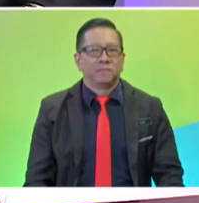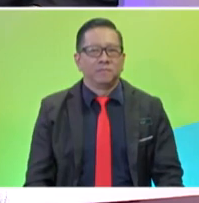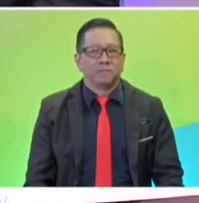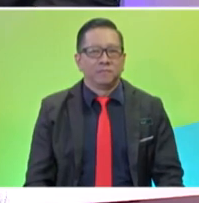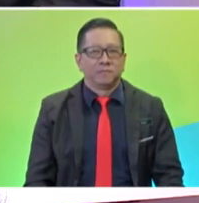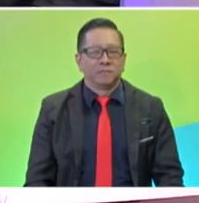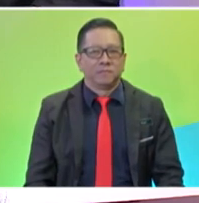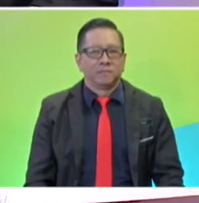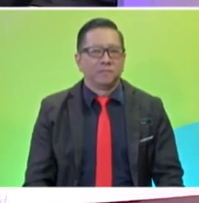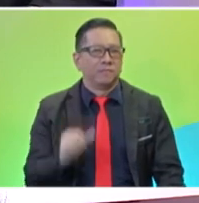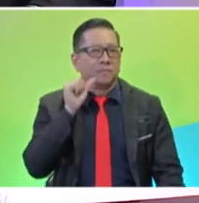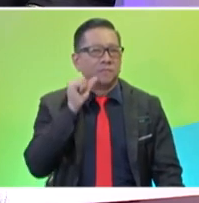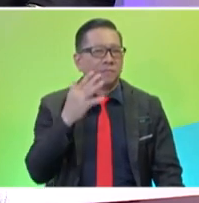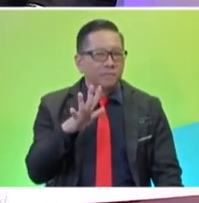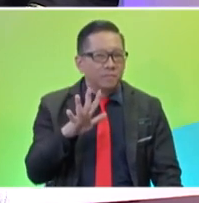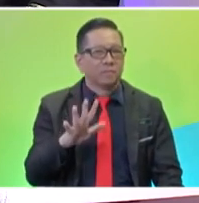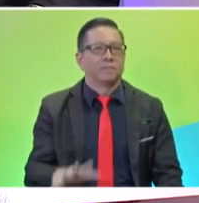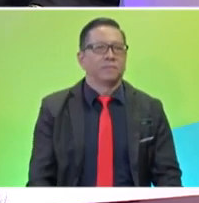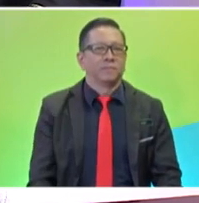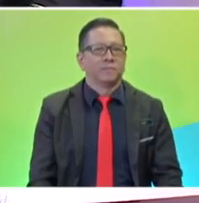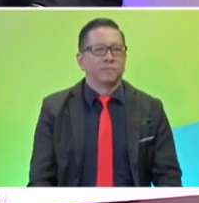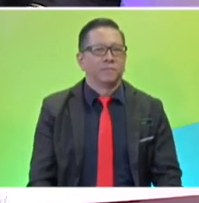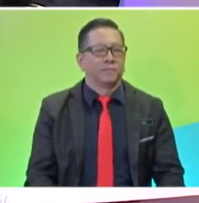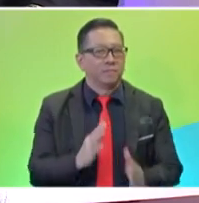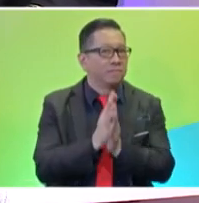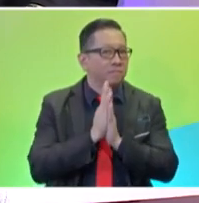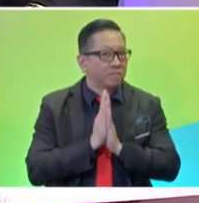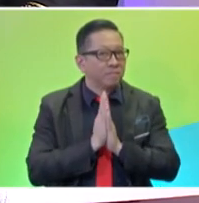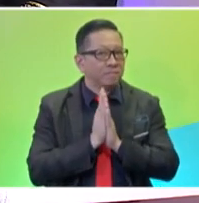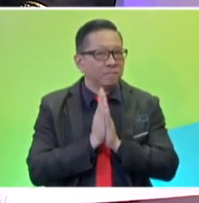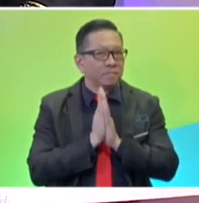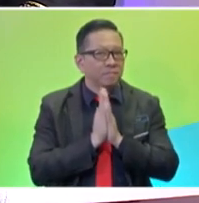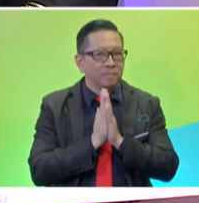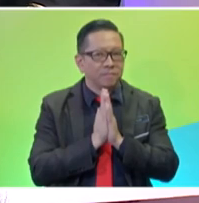ya au lidah tadi kan hmm kita nak minta ah